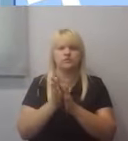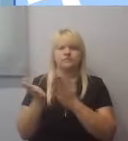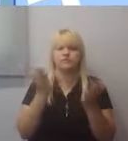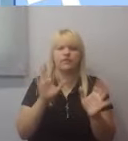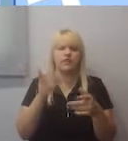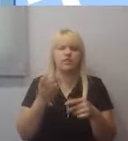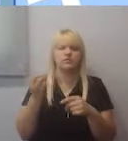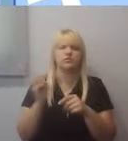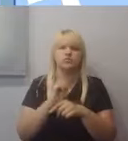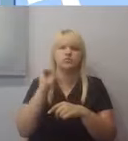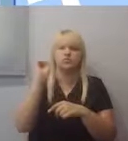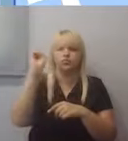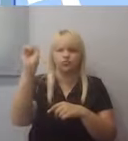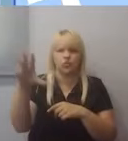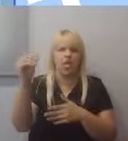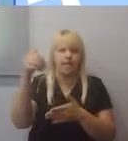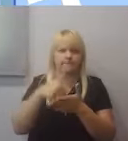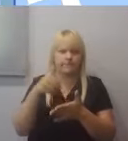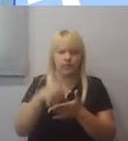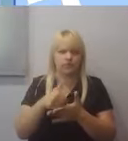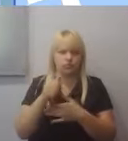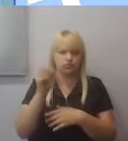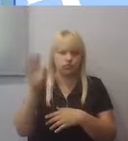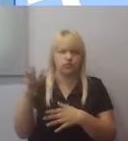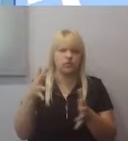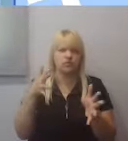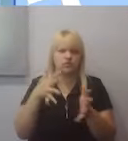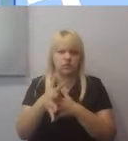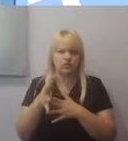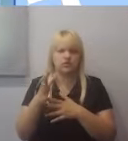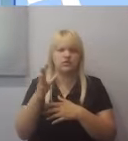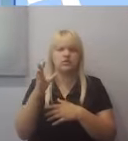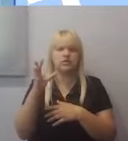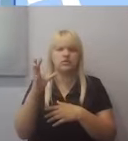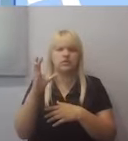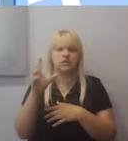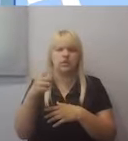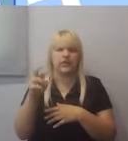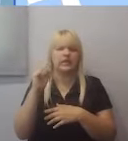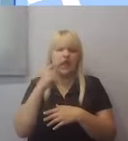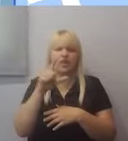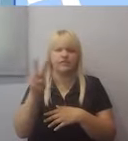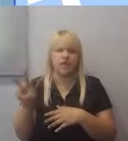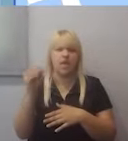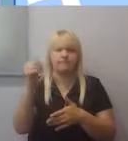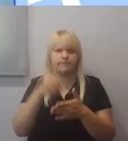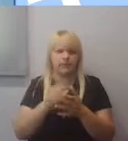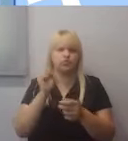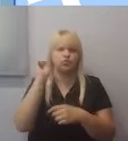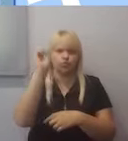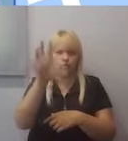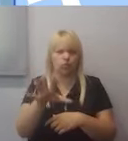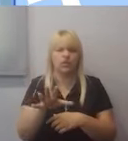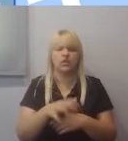uz e-pastu copet rīga.lv jeb šis te burtu savienojums